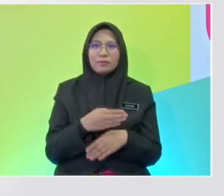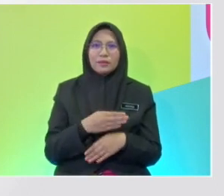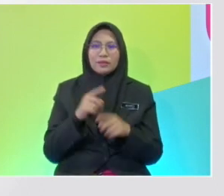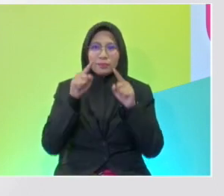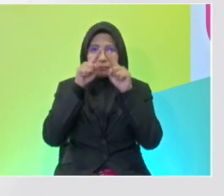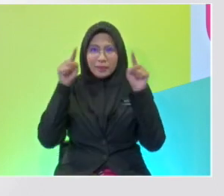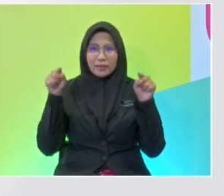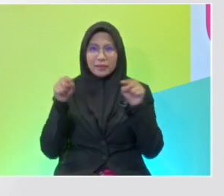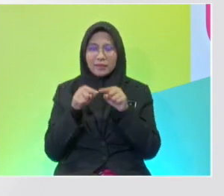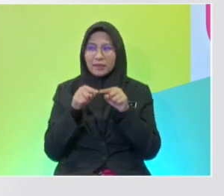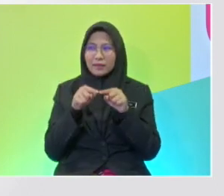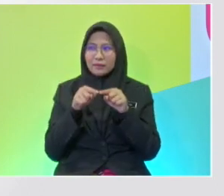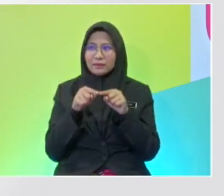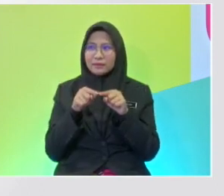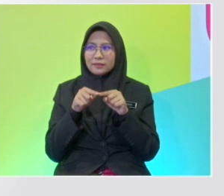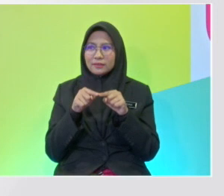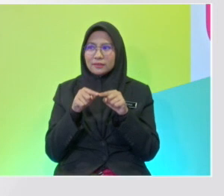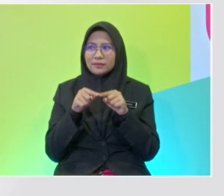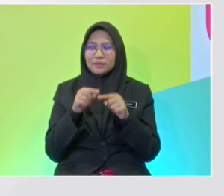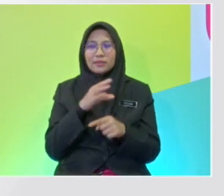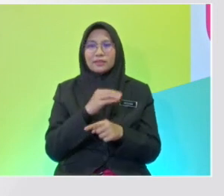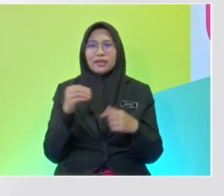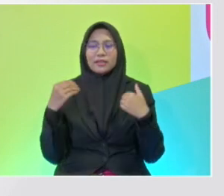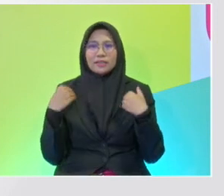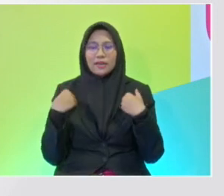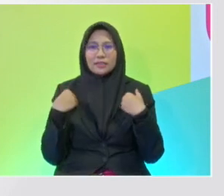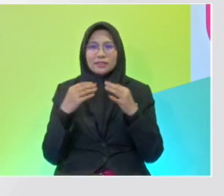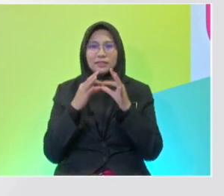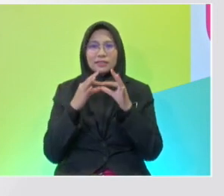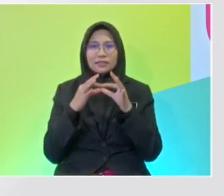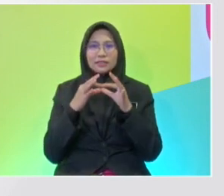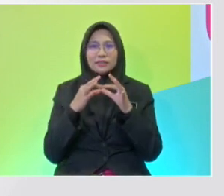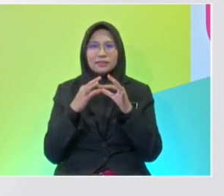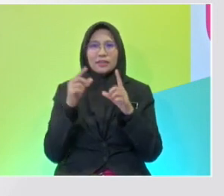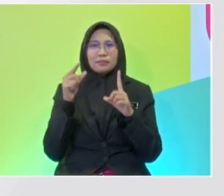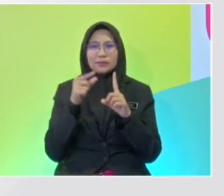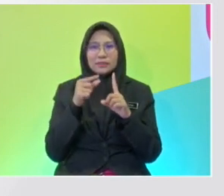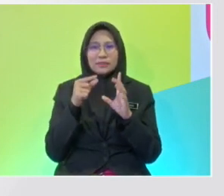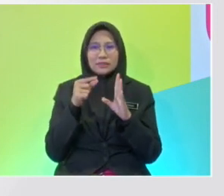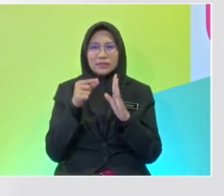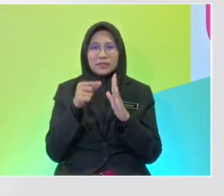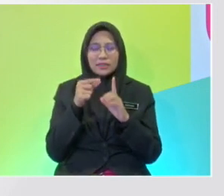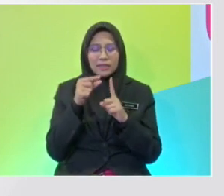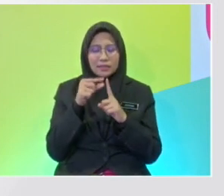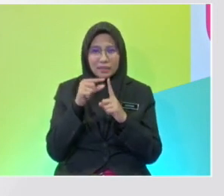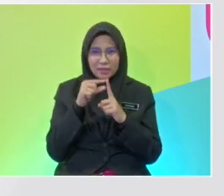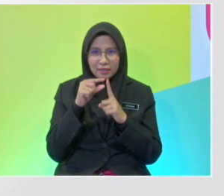rajabitung ditambahkan lagi dengan tes beban malan kota metropolitan oke